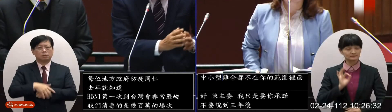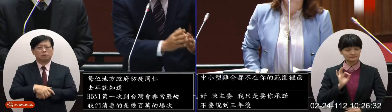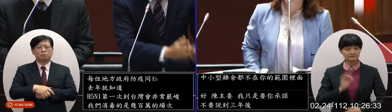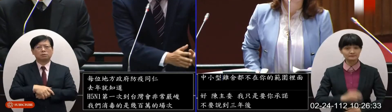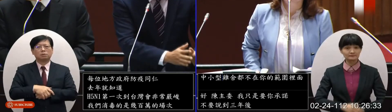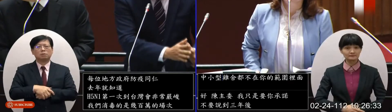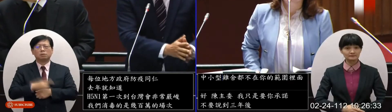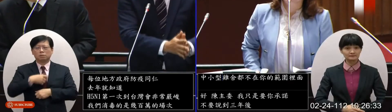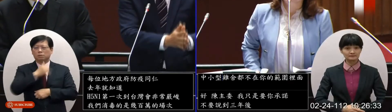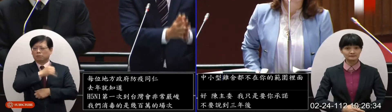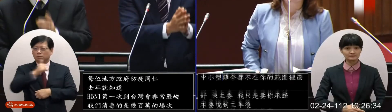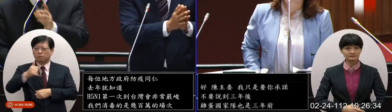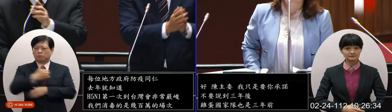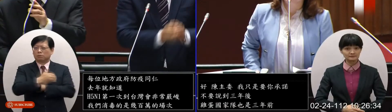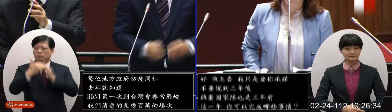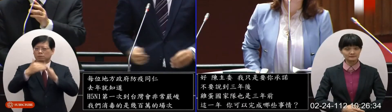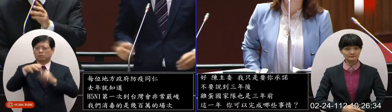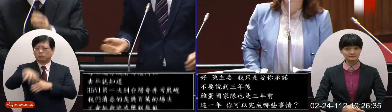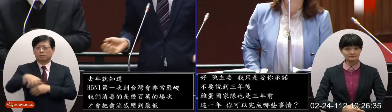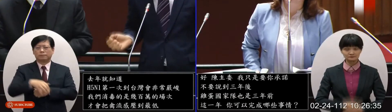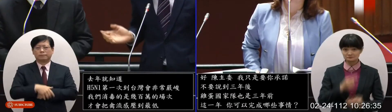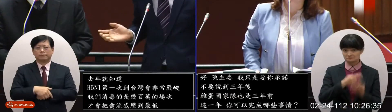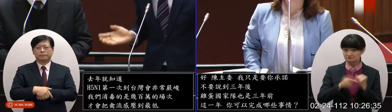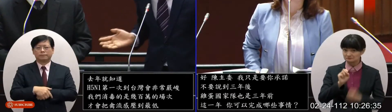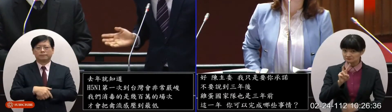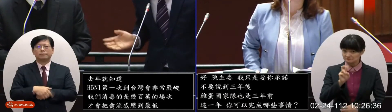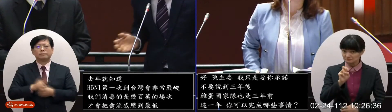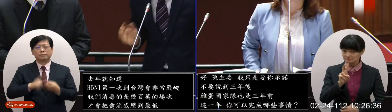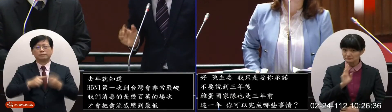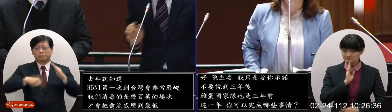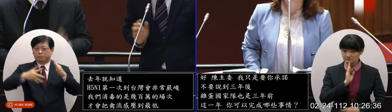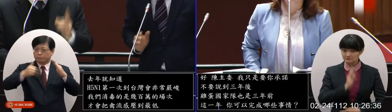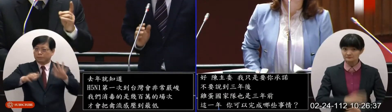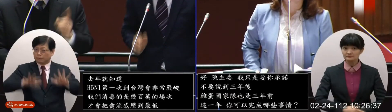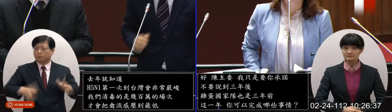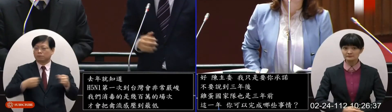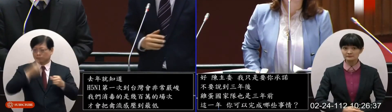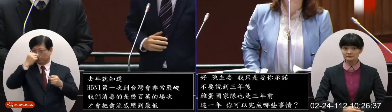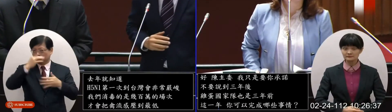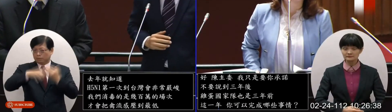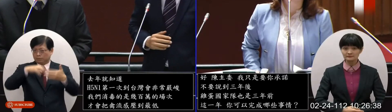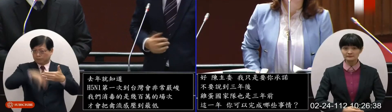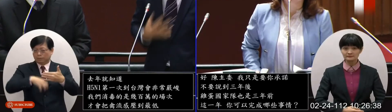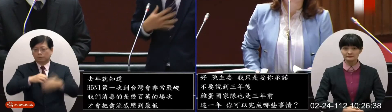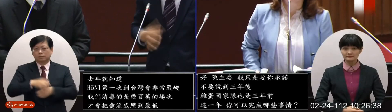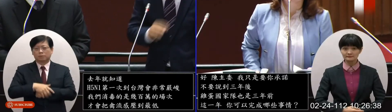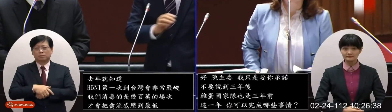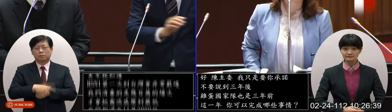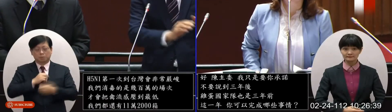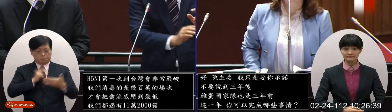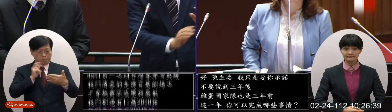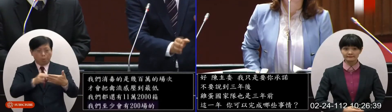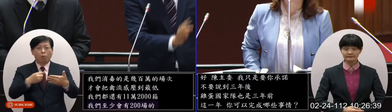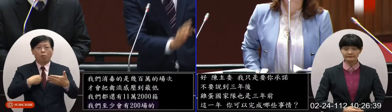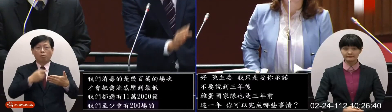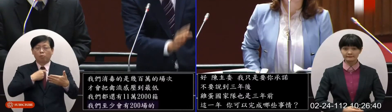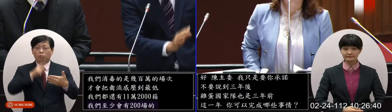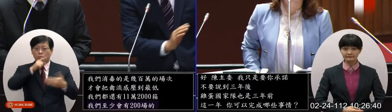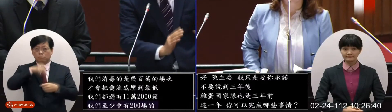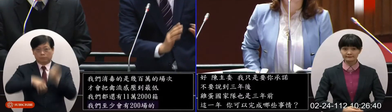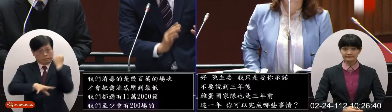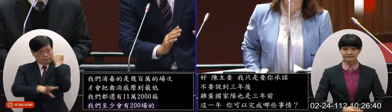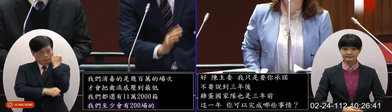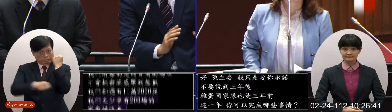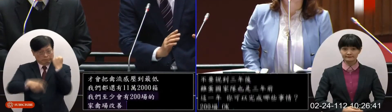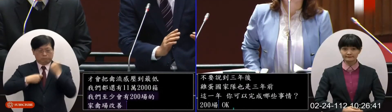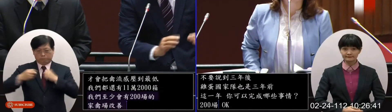所以我要到每个县地方政府 200场嘛。 对，院长在这次的特别条例里面，看到我们要做基础